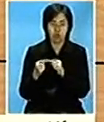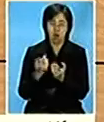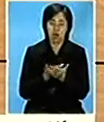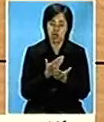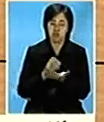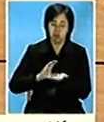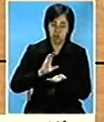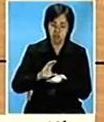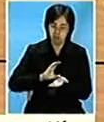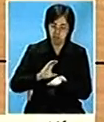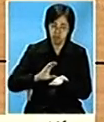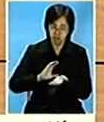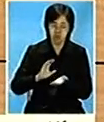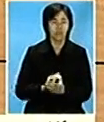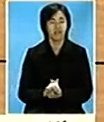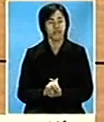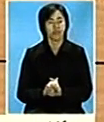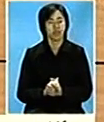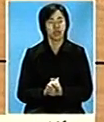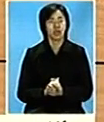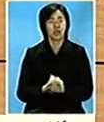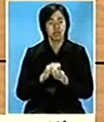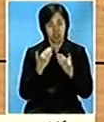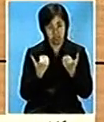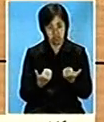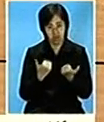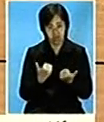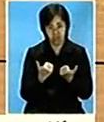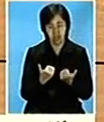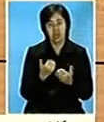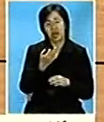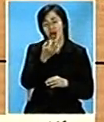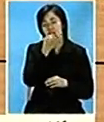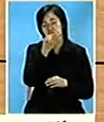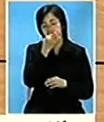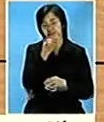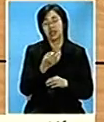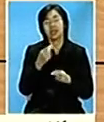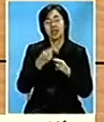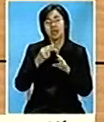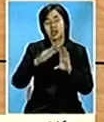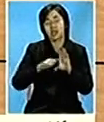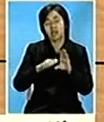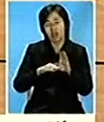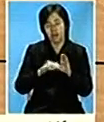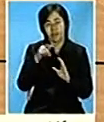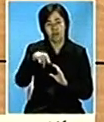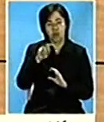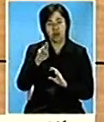ซึ่งวิชาชีพในปัจจุบันที่ยังไม่ขึ้นทะเบียนเป็นพ.ร.บ.เนี่ยมี